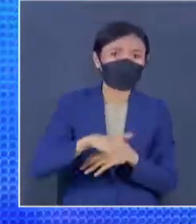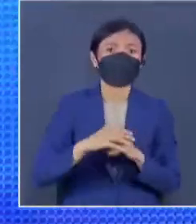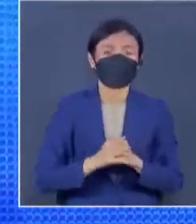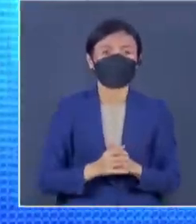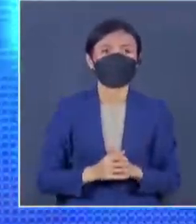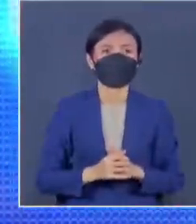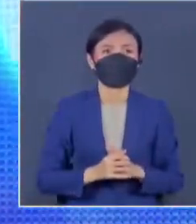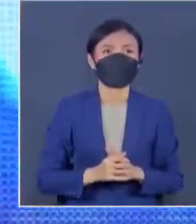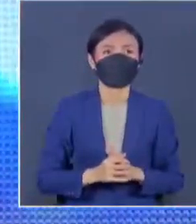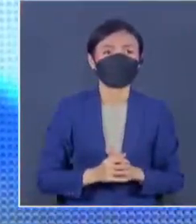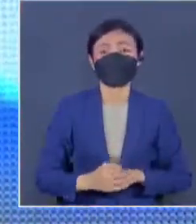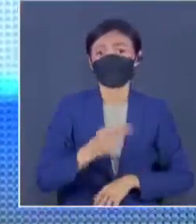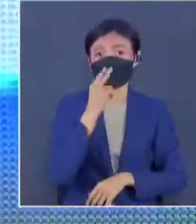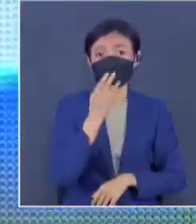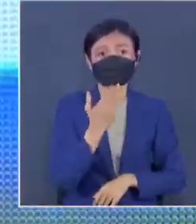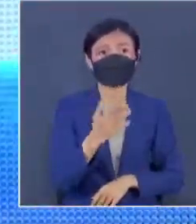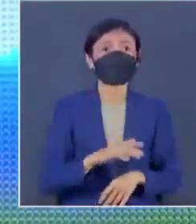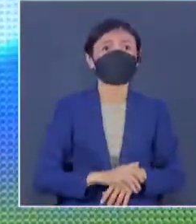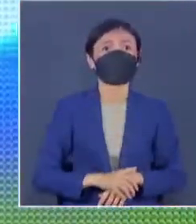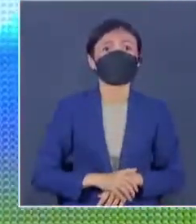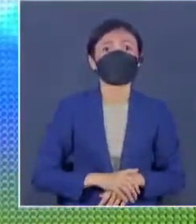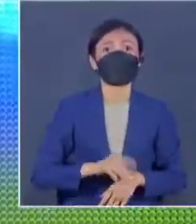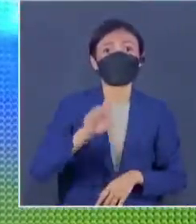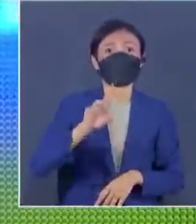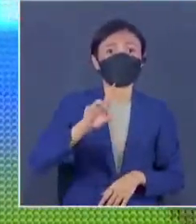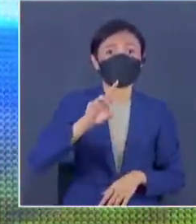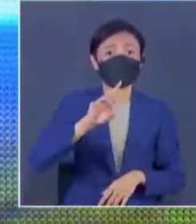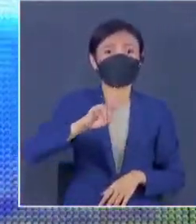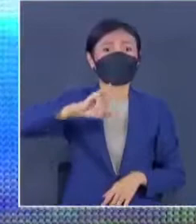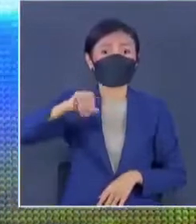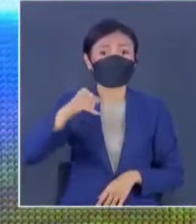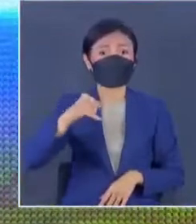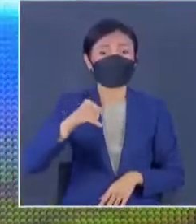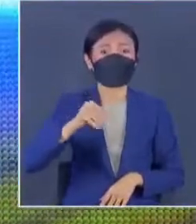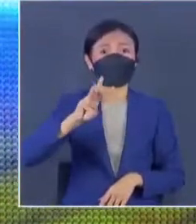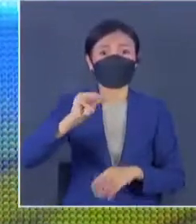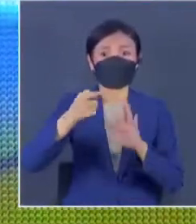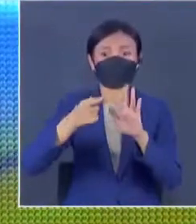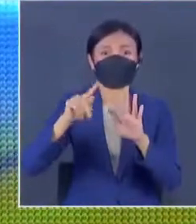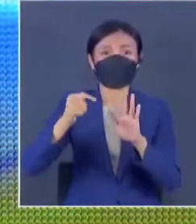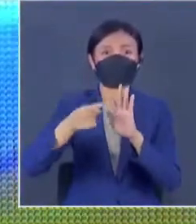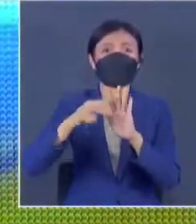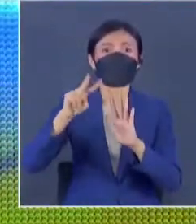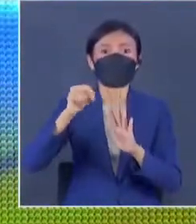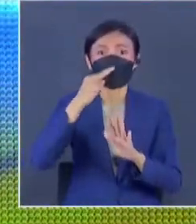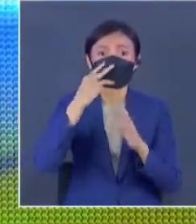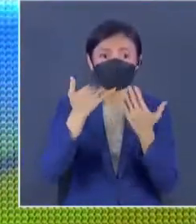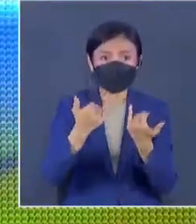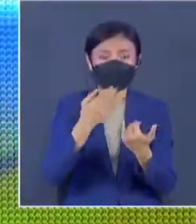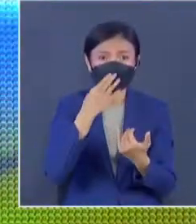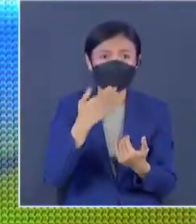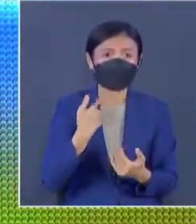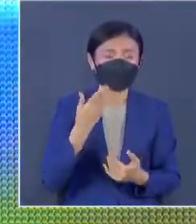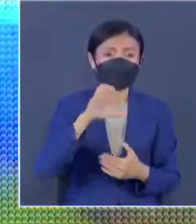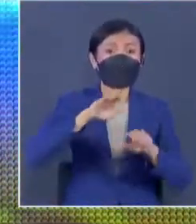ข่าวของดีเจมะตูมเตชินนะคะก็ได้ออกมาอัดคลิปประกาศขอยกเลิกการเชิญแขกไปร่วมงานบวชของเขาในวันอาทิตย์ที่9มกราคม